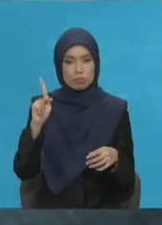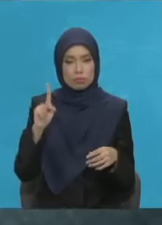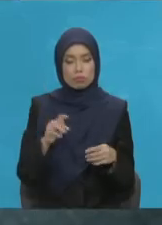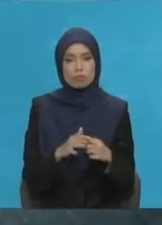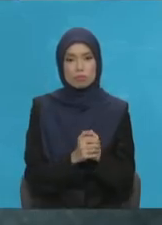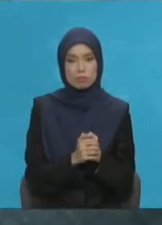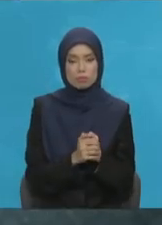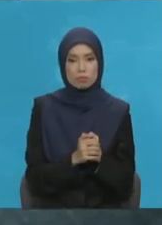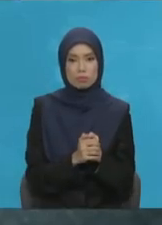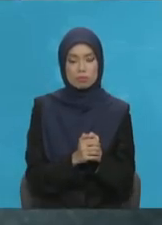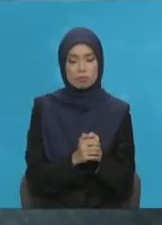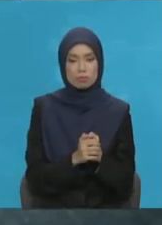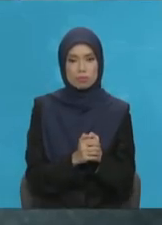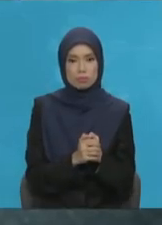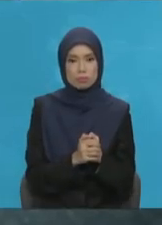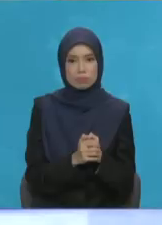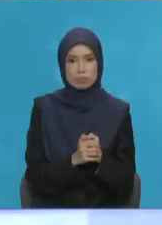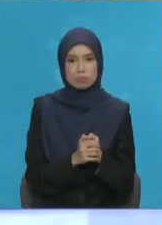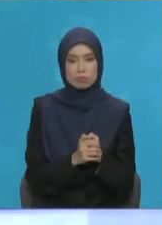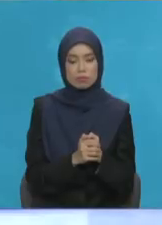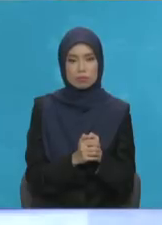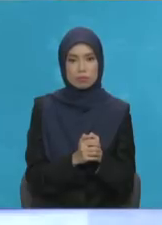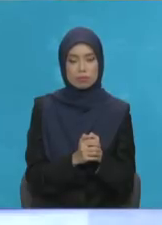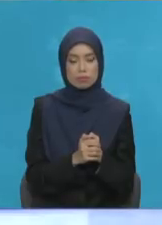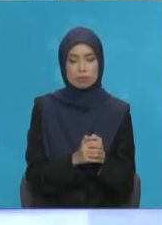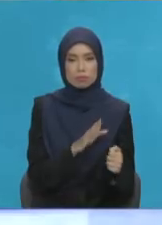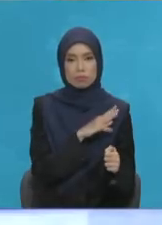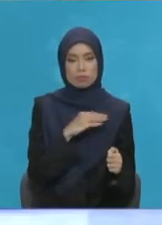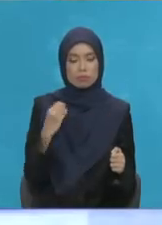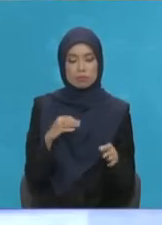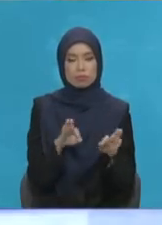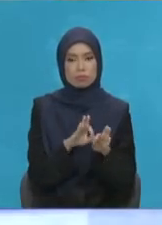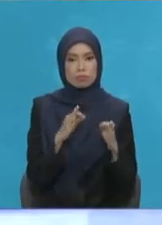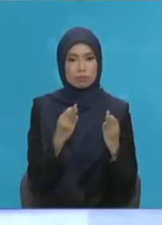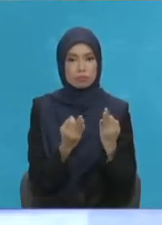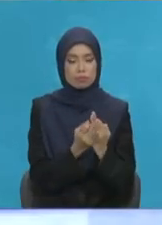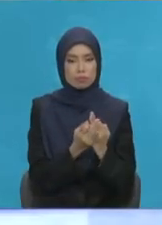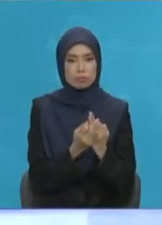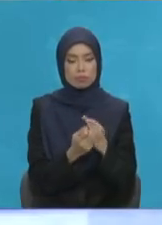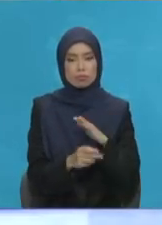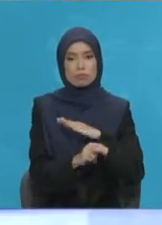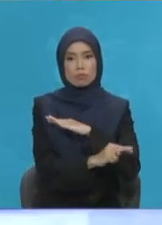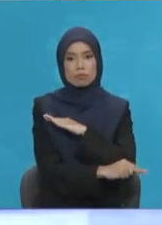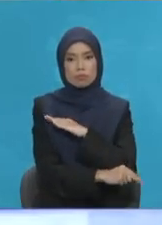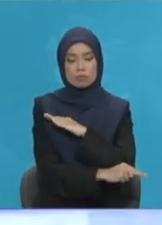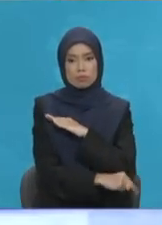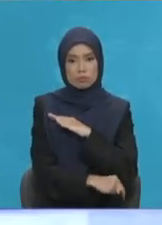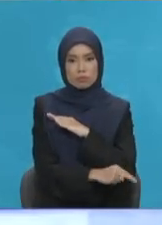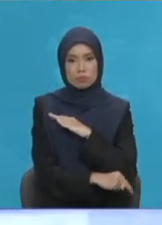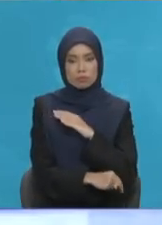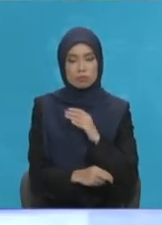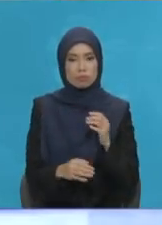dan yang dipertuan negara Brunei Darussalam dan ke bawah dulu yang maha Mulia penduduk